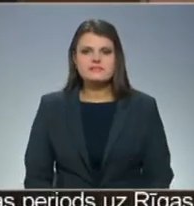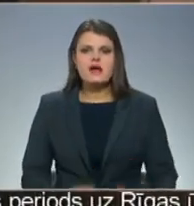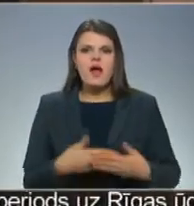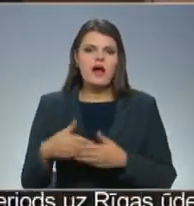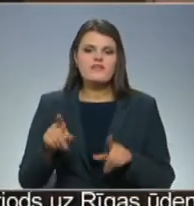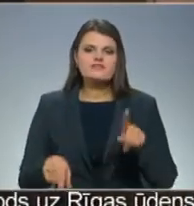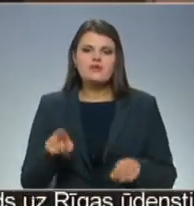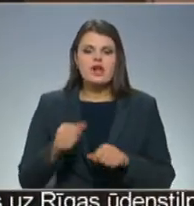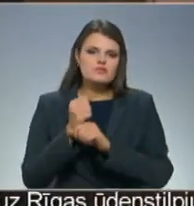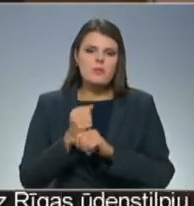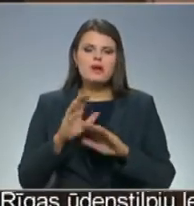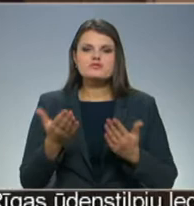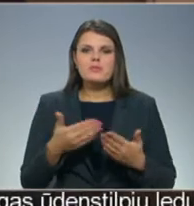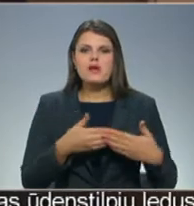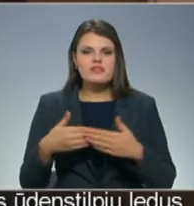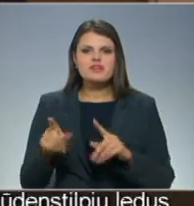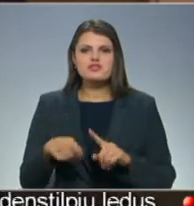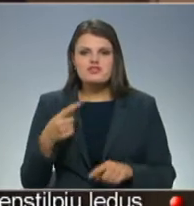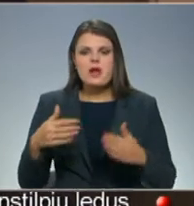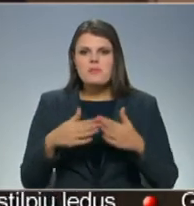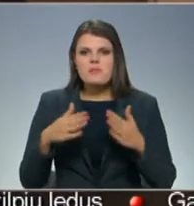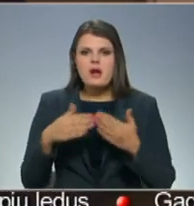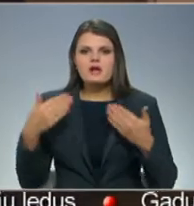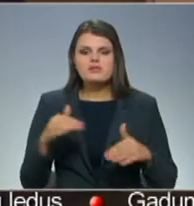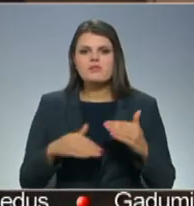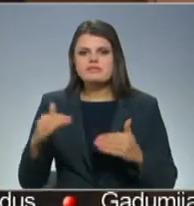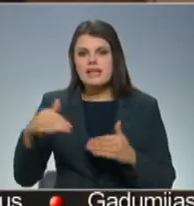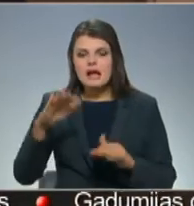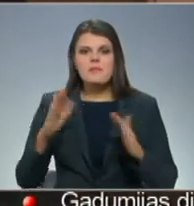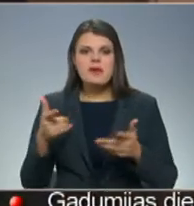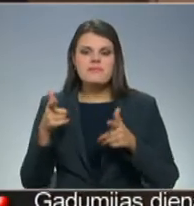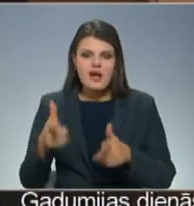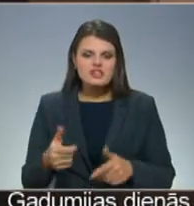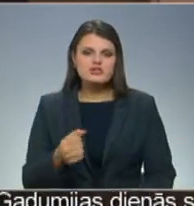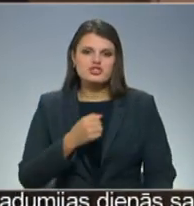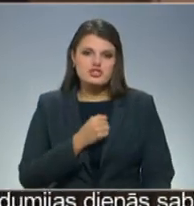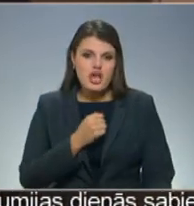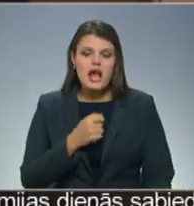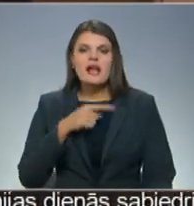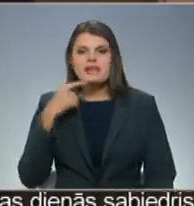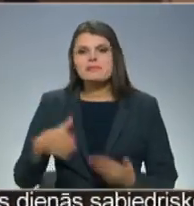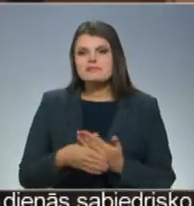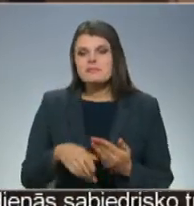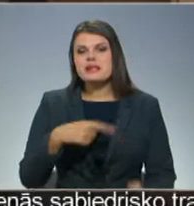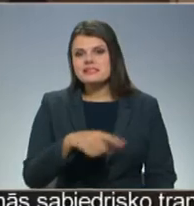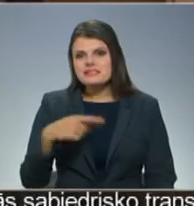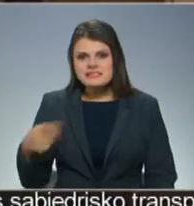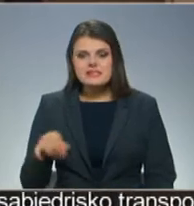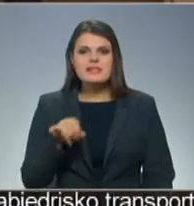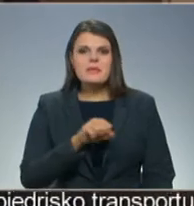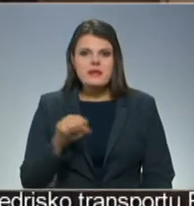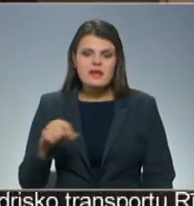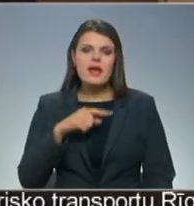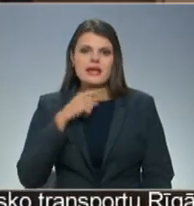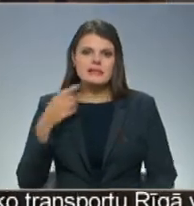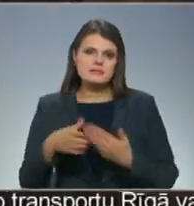Atnesu pāris maisus, bet nesīšu vēl, jo mājās jau sakrājies, bet mest ārā – žēl. Gribas palīdzēt citiem? Jā,